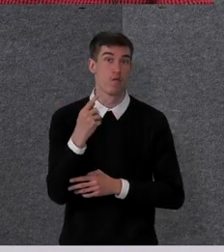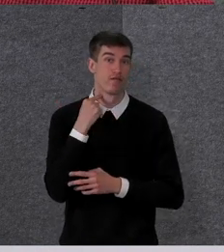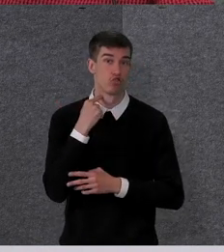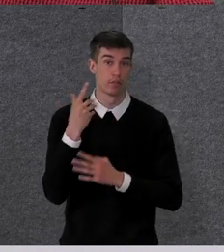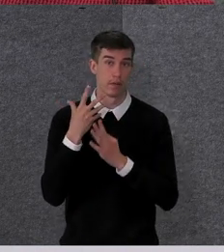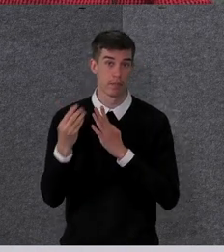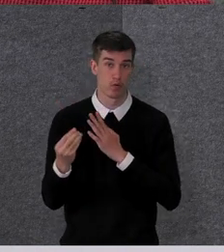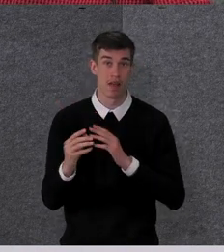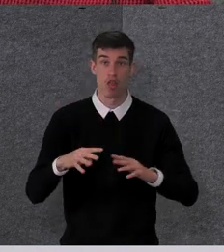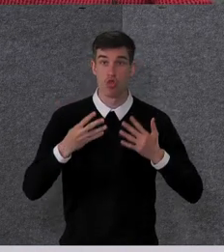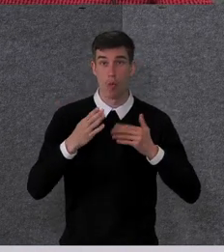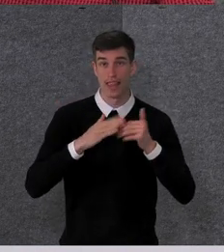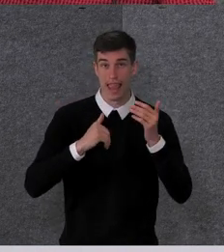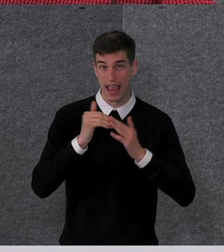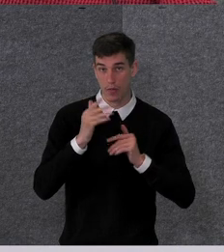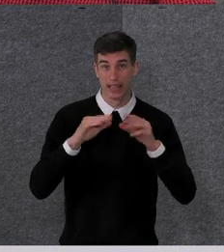Stimmen bei